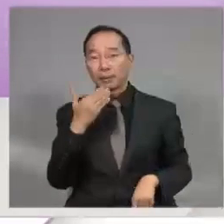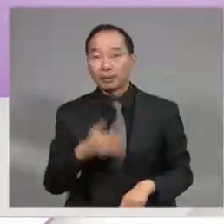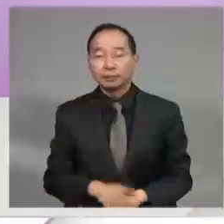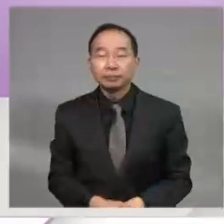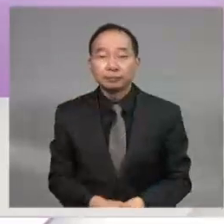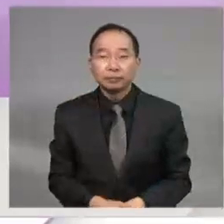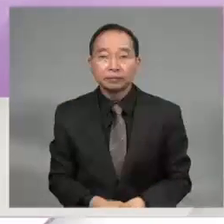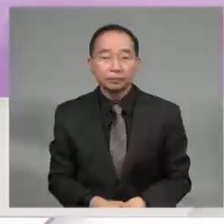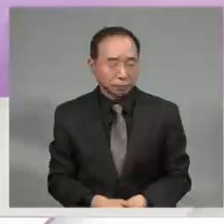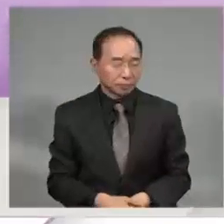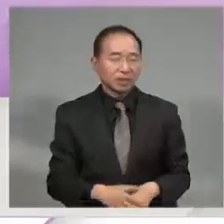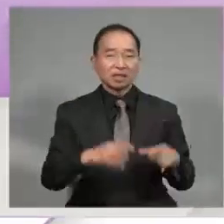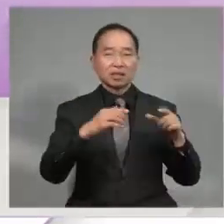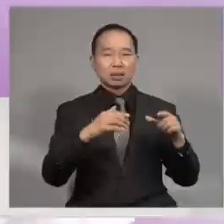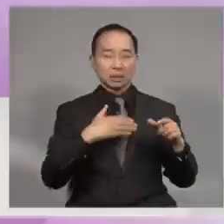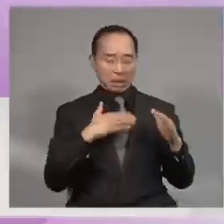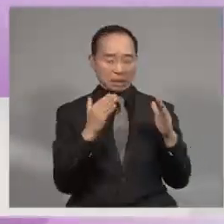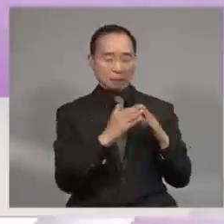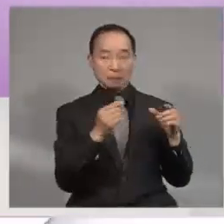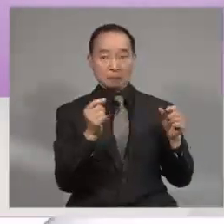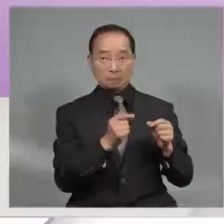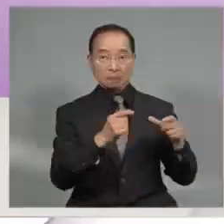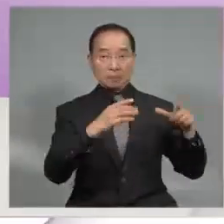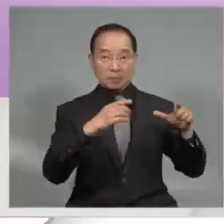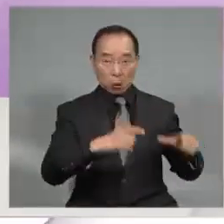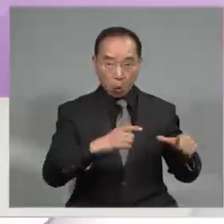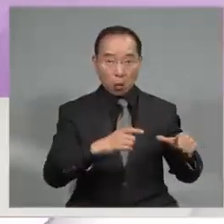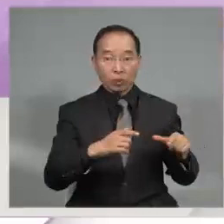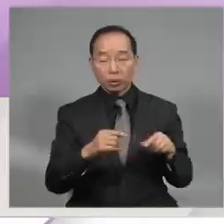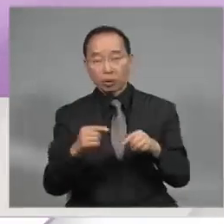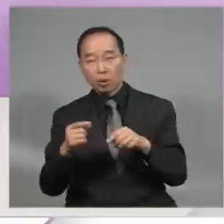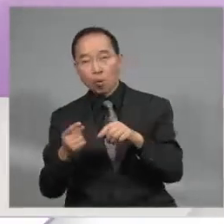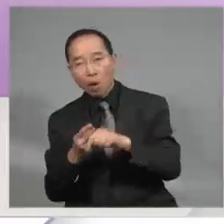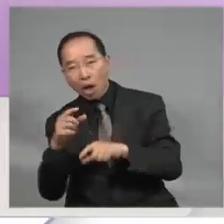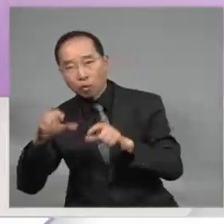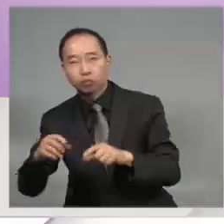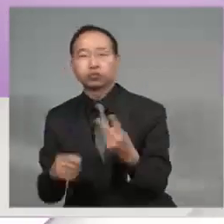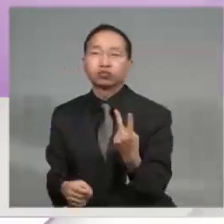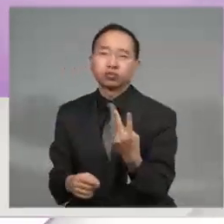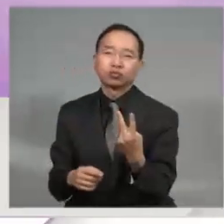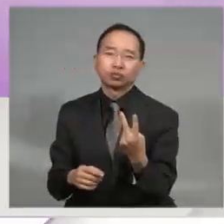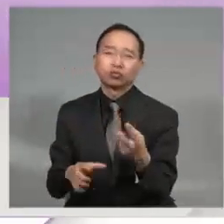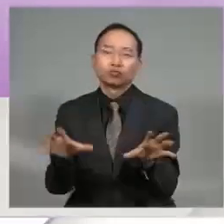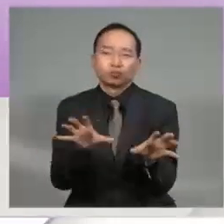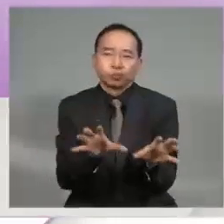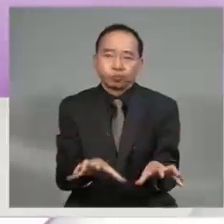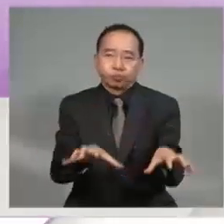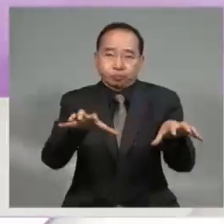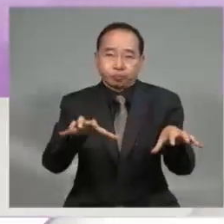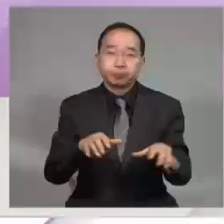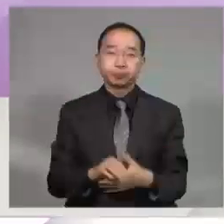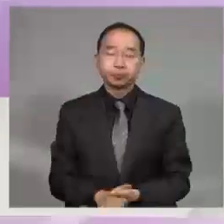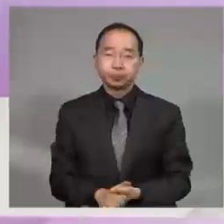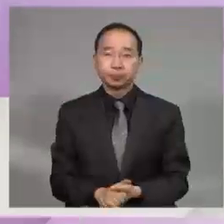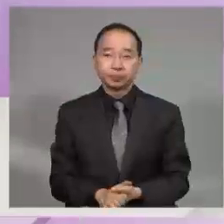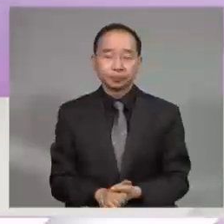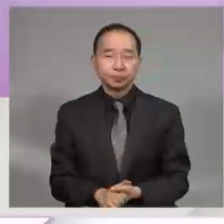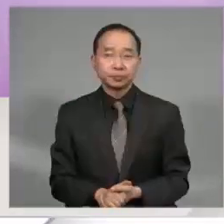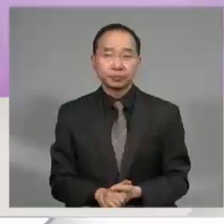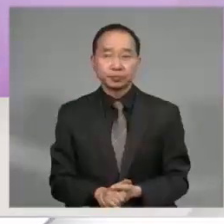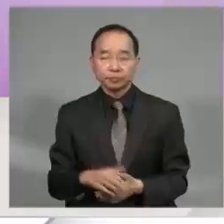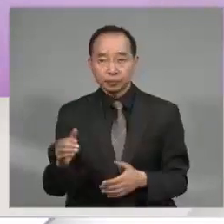관내 또 관외 투표함이 담겨져 있습니다. 그래서 관외 투표용지 투표함은